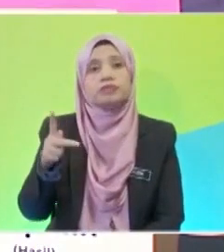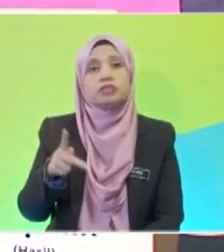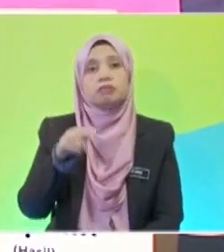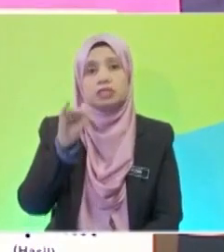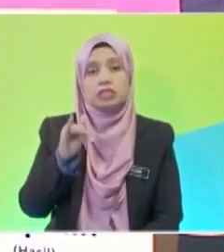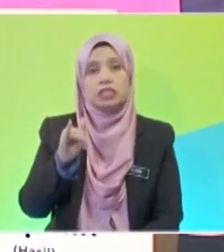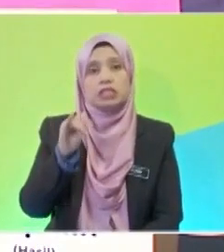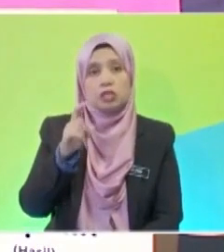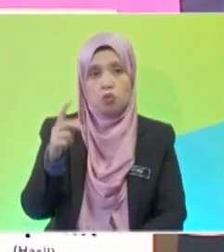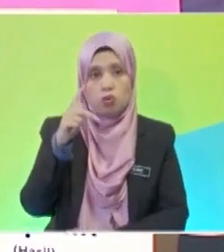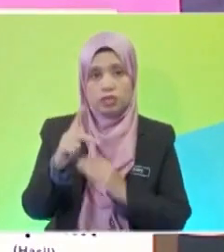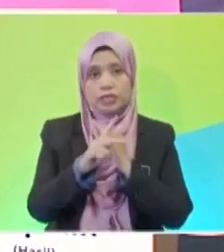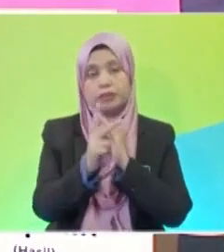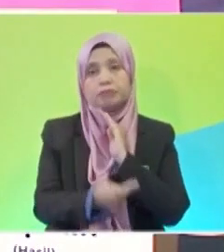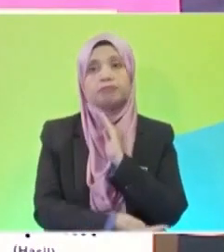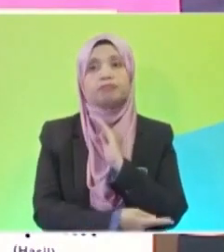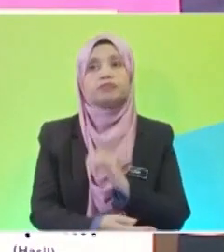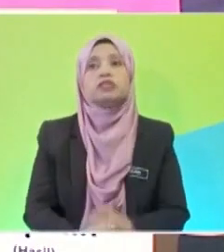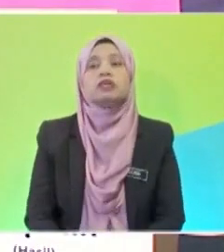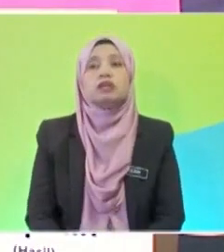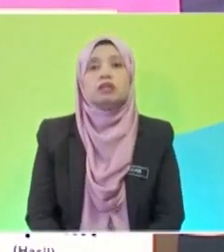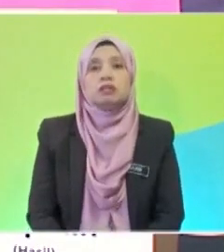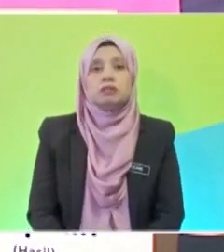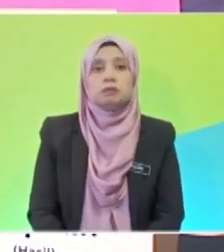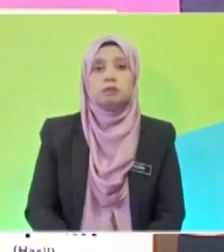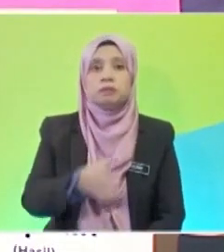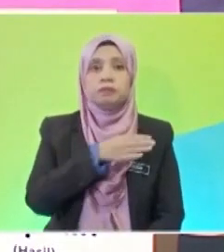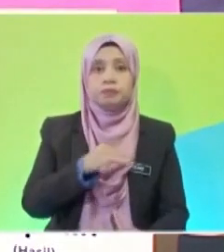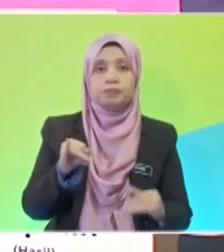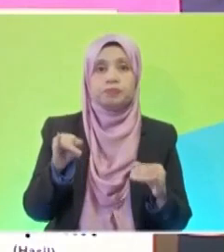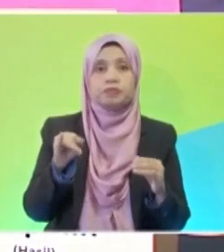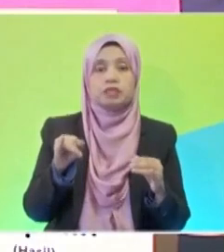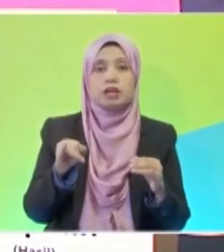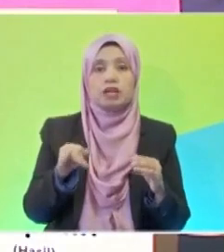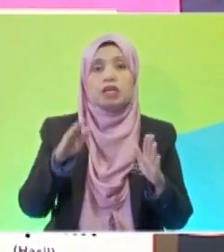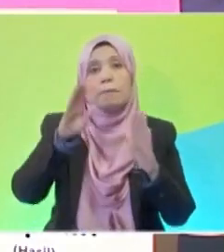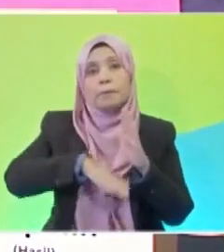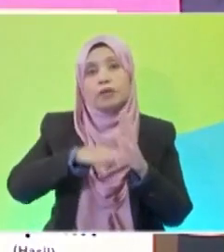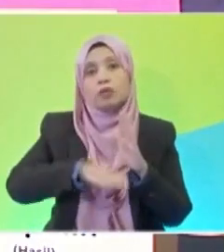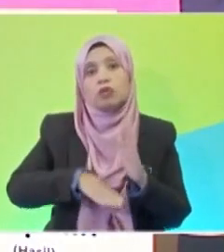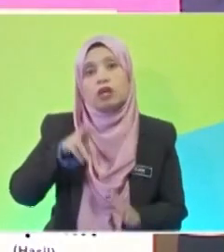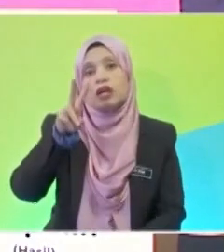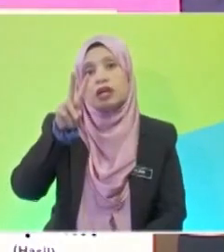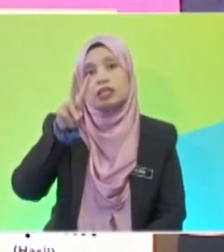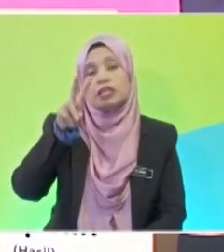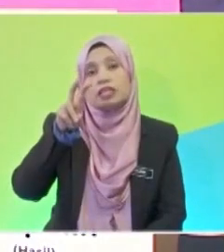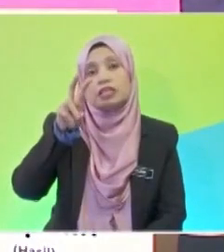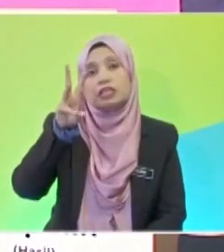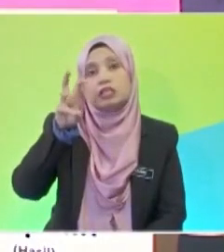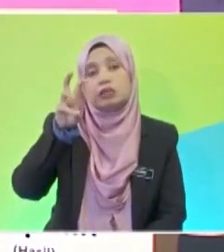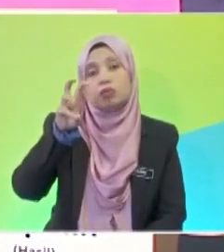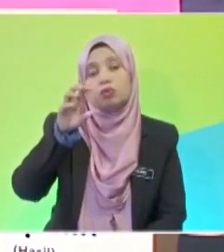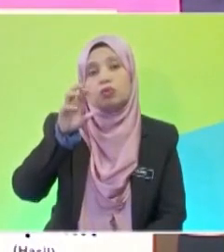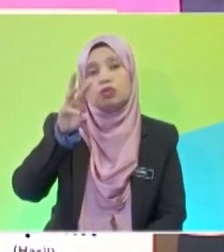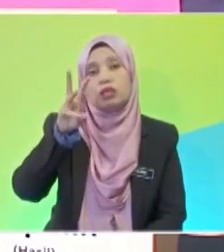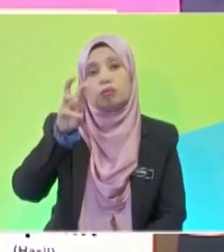dah betul-betul. Okey? Dan di sini berlaku pengurangan sebanyak RM60, cikgu letak dalam hasil. Hutang